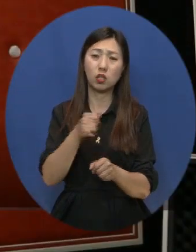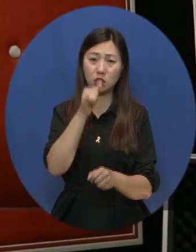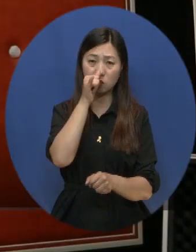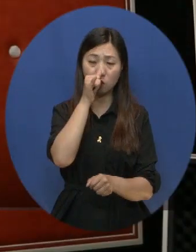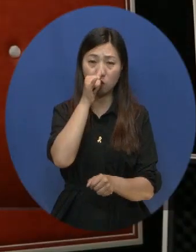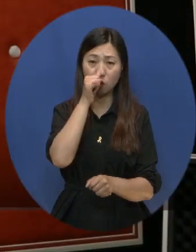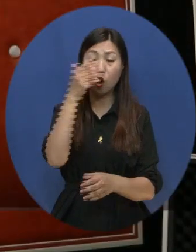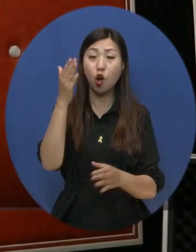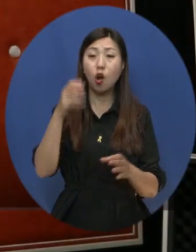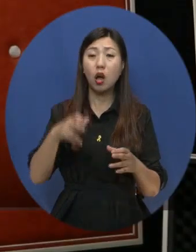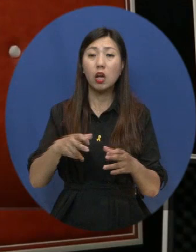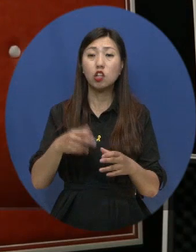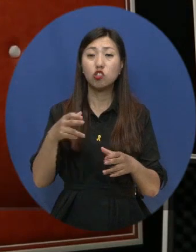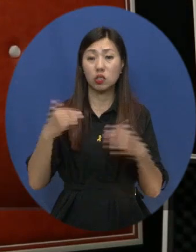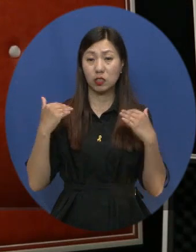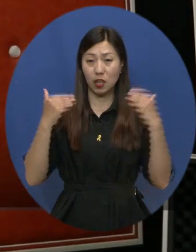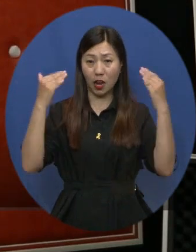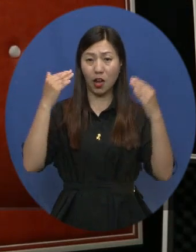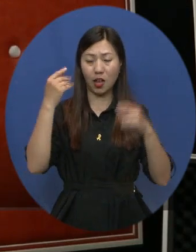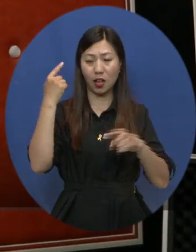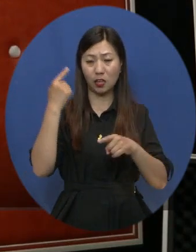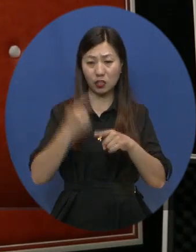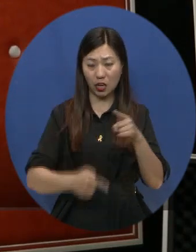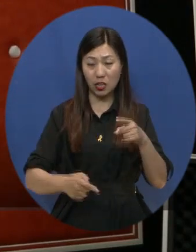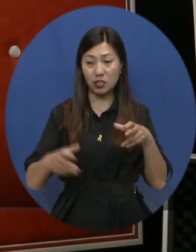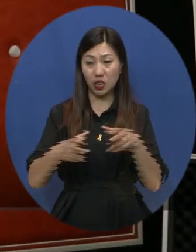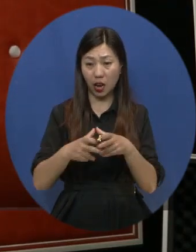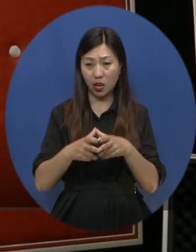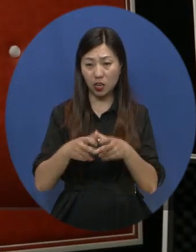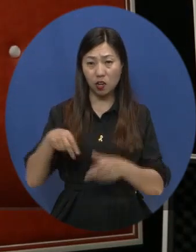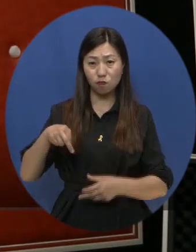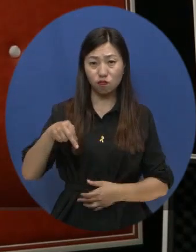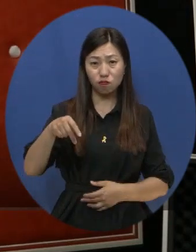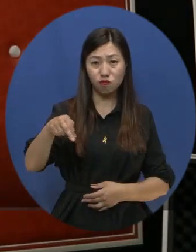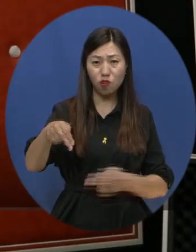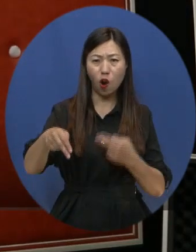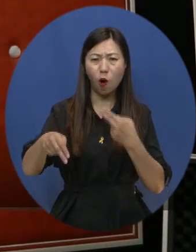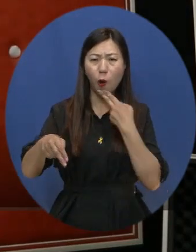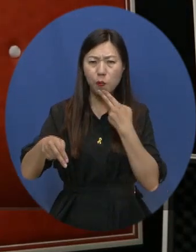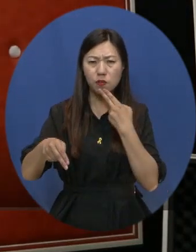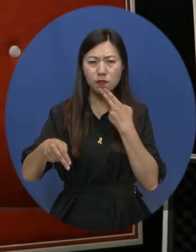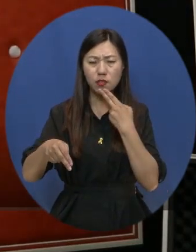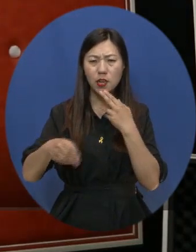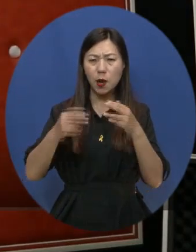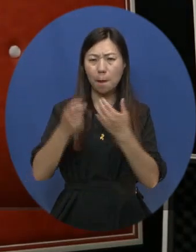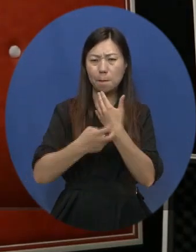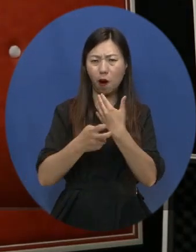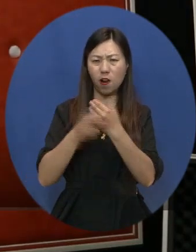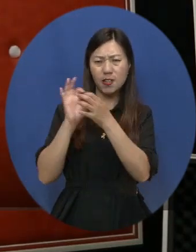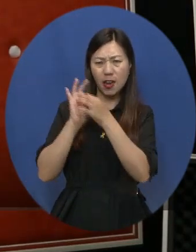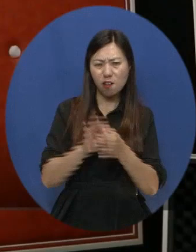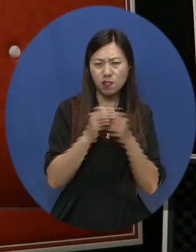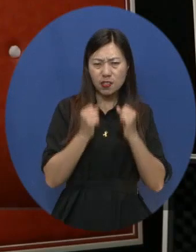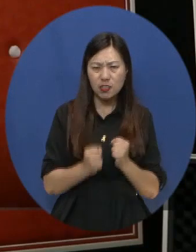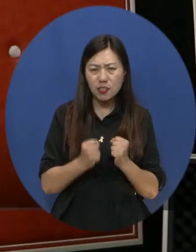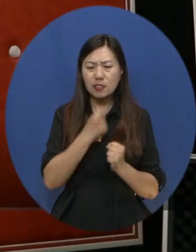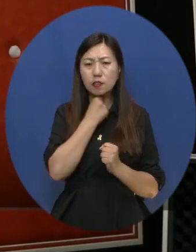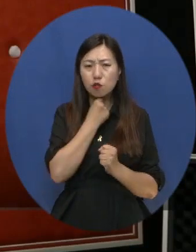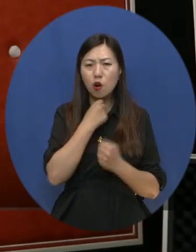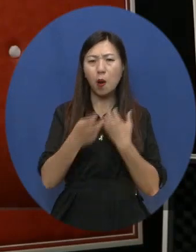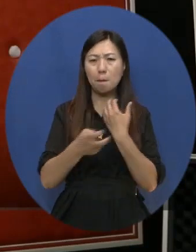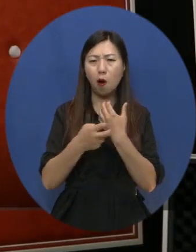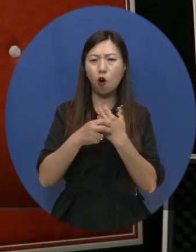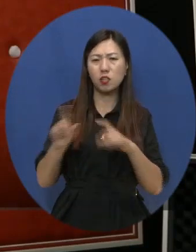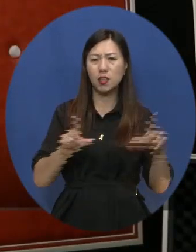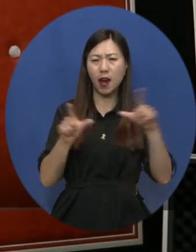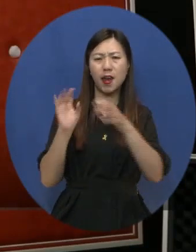장애인들이 걸어서 나가지 않으면 병원을 나가지 않겠다고 생각하고 병원 생활을 계속하거나